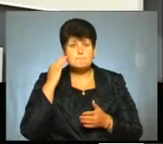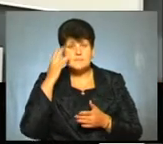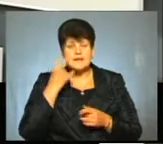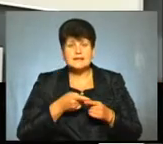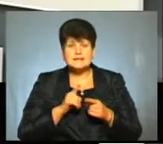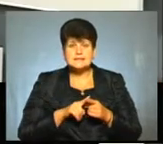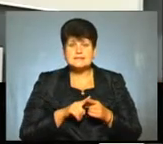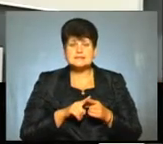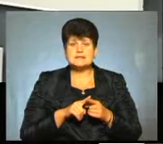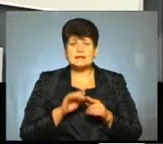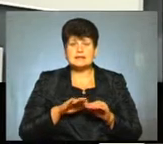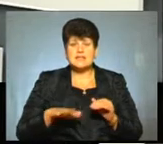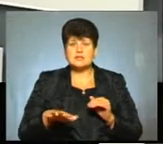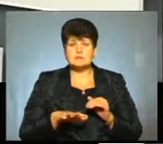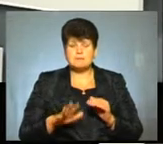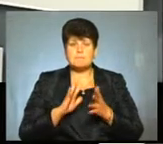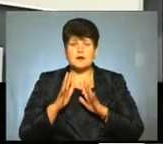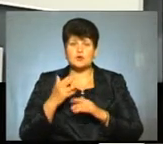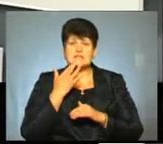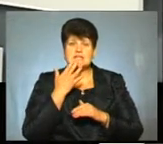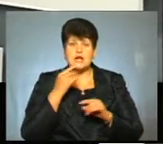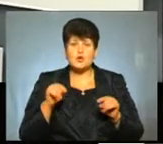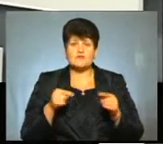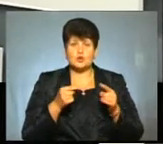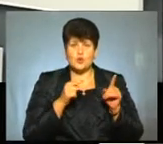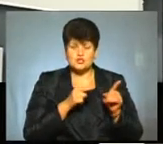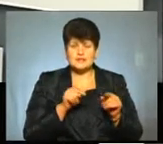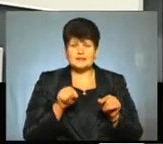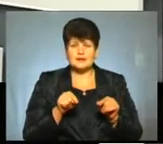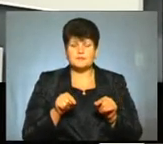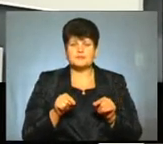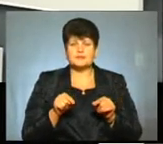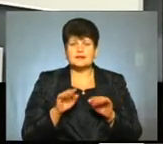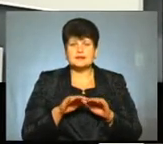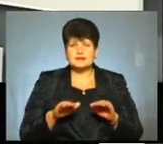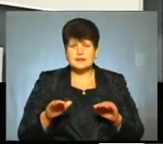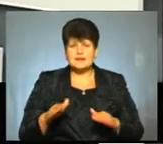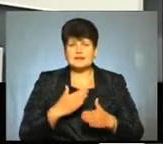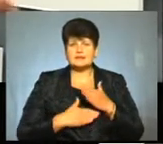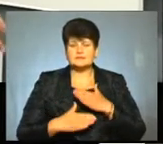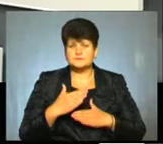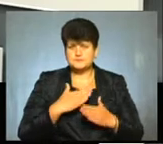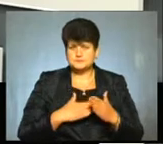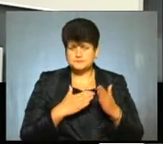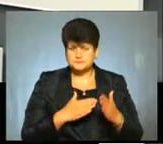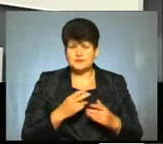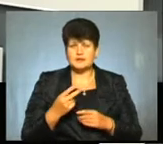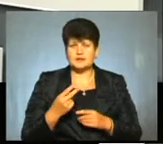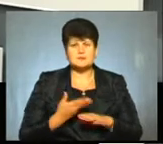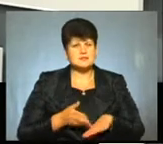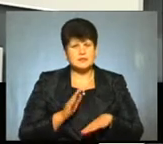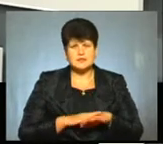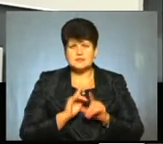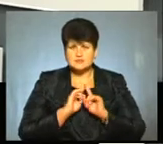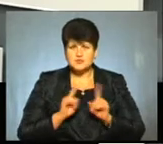це реалізовується інклюзивний дитячий майданчик в парку Національного відродження. Там доволі складні, оскільки це для дітей з інвалідністю, то там